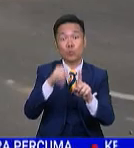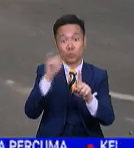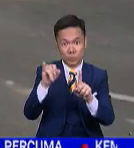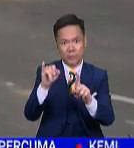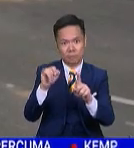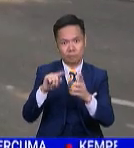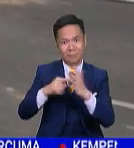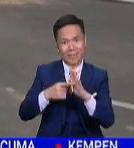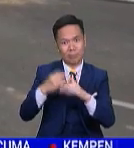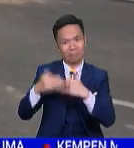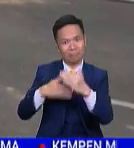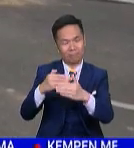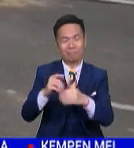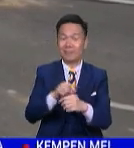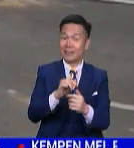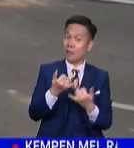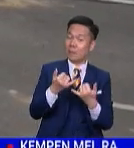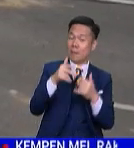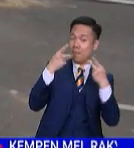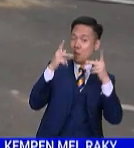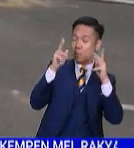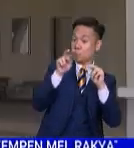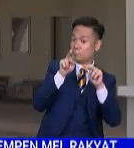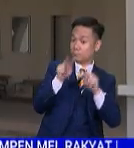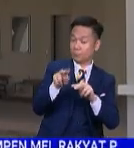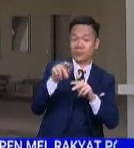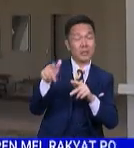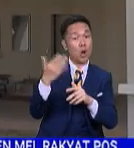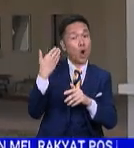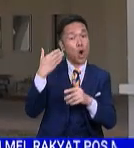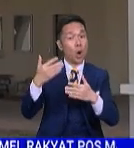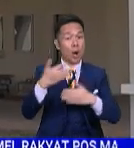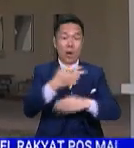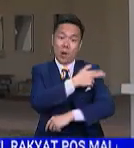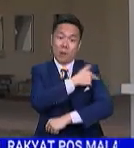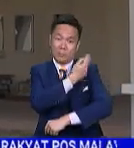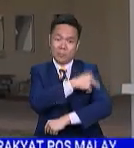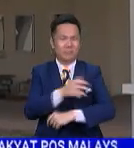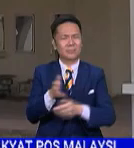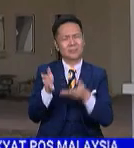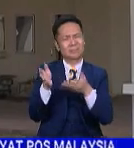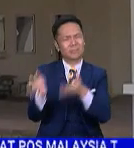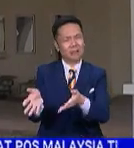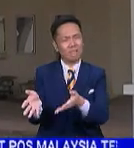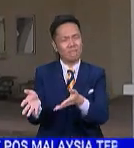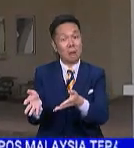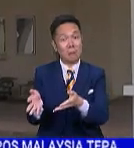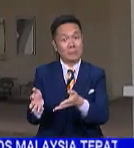RM130 juta. Beliau meninjau perkembangan pembinaan hospital berkenaan yang sebelum ini terbengkalai.